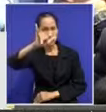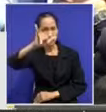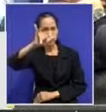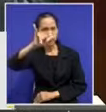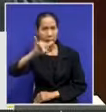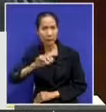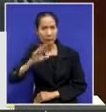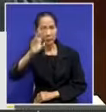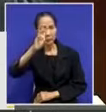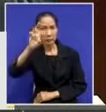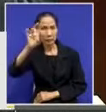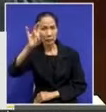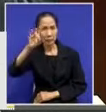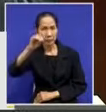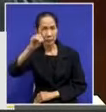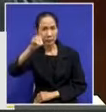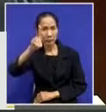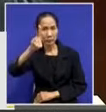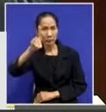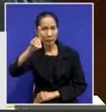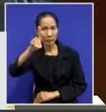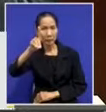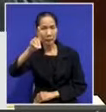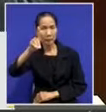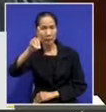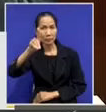าครับ 671นาย